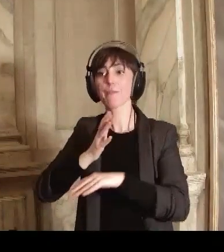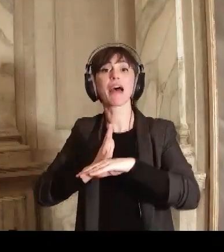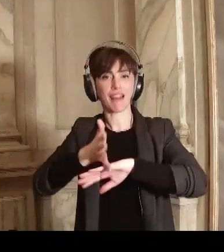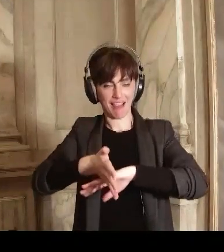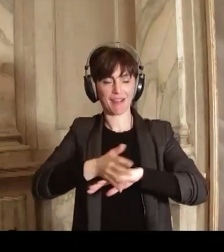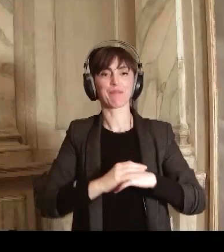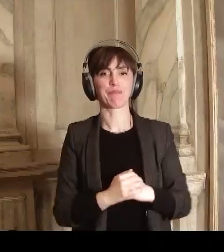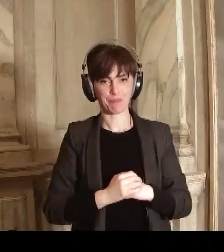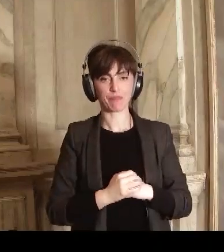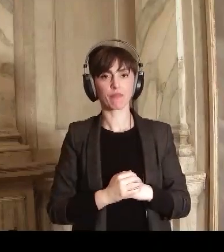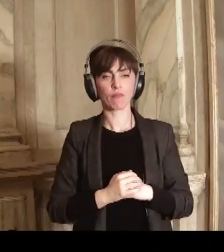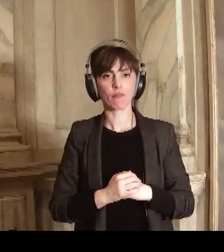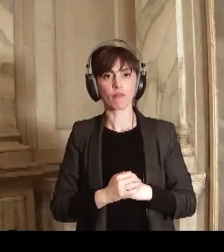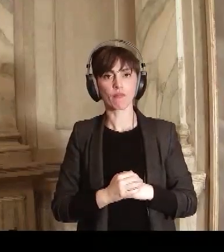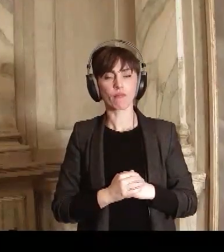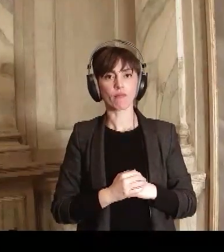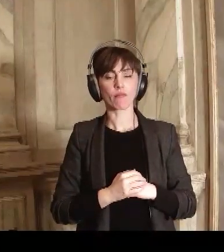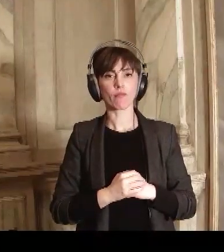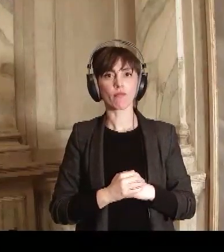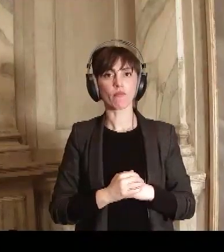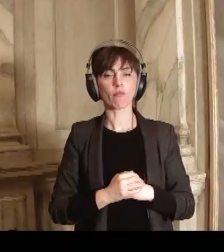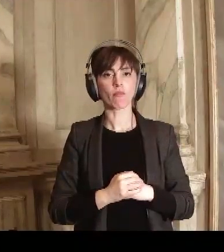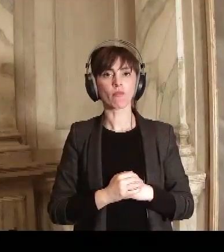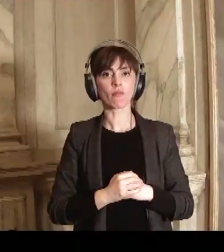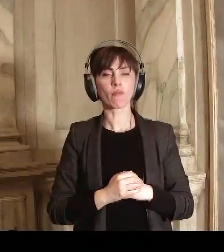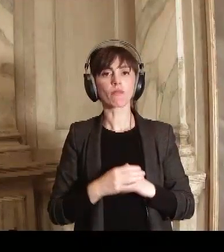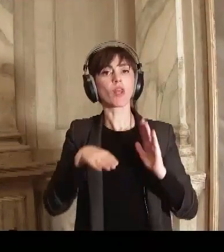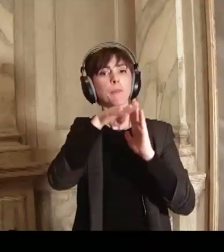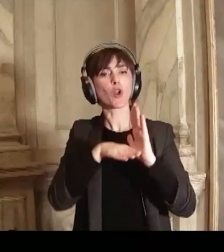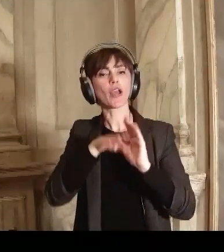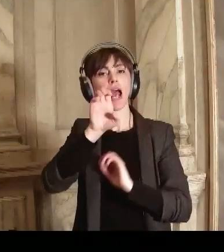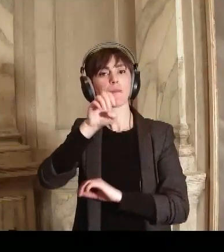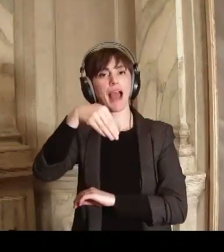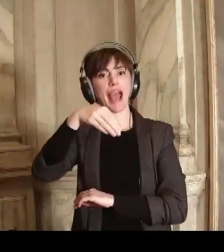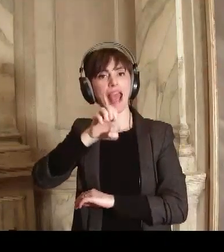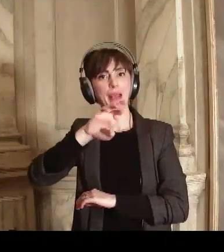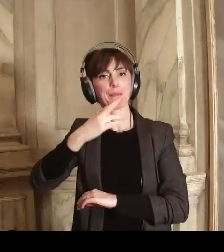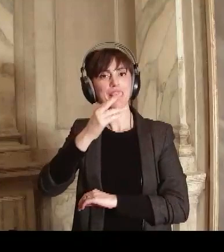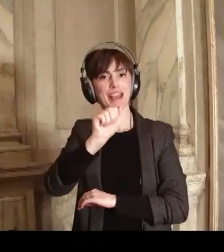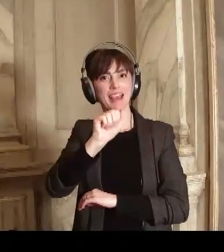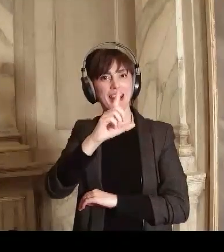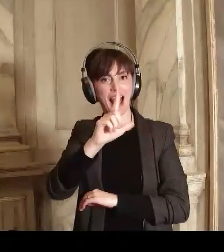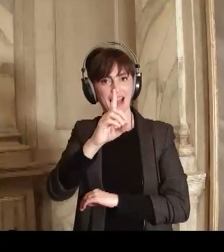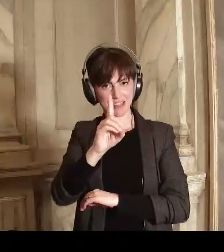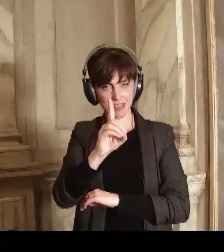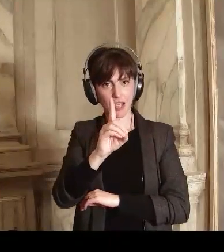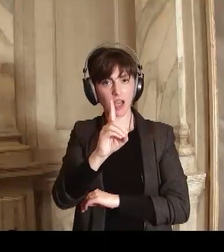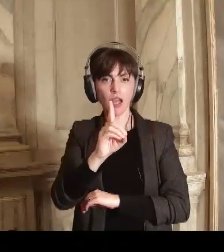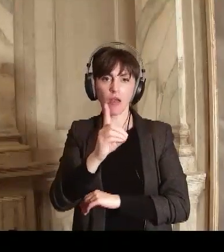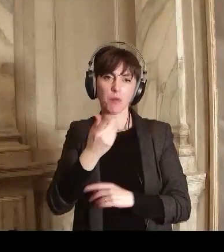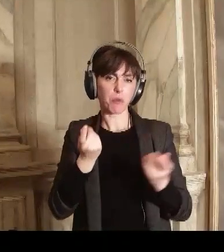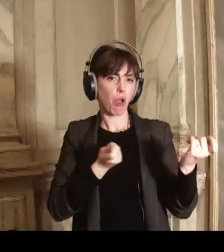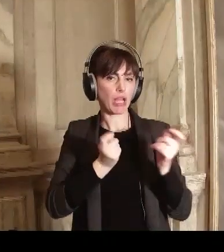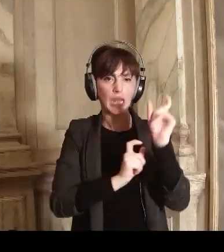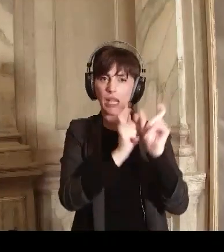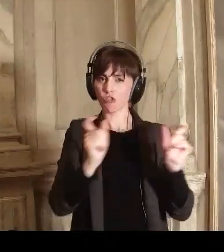di Emerald, che viene soffiato fra le ciglia di ogni regista presente in questa edizione 2023. Le nuove